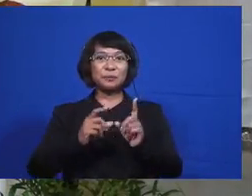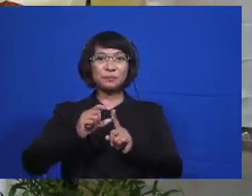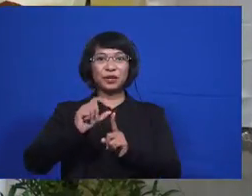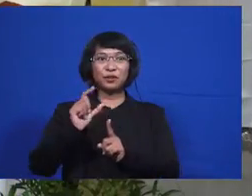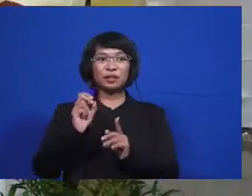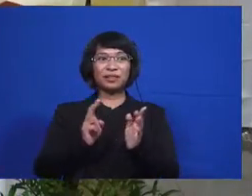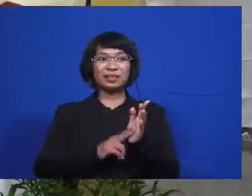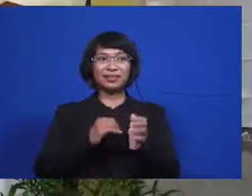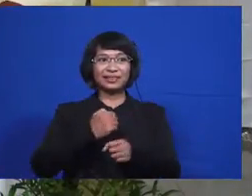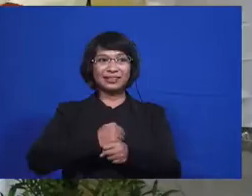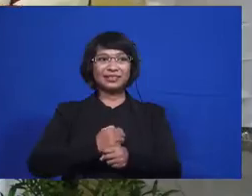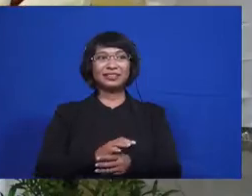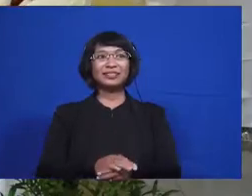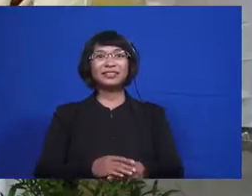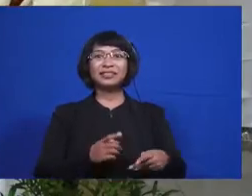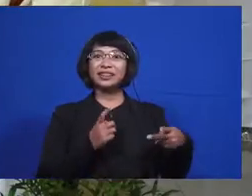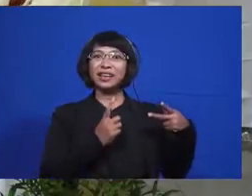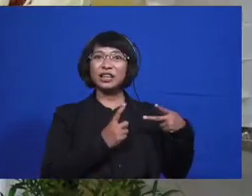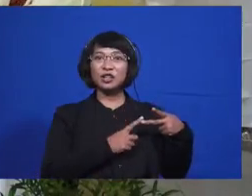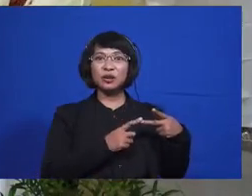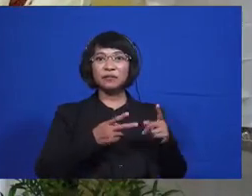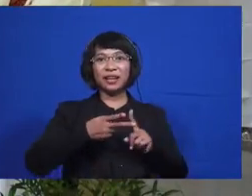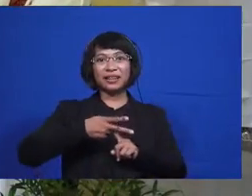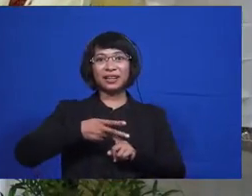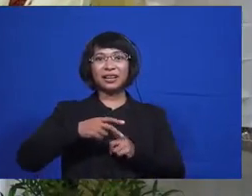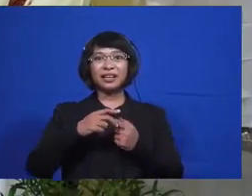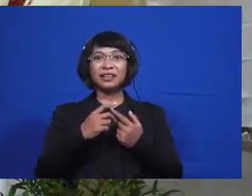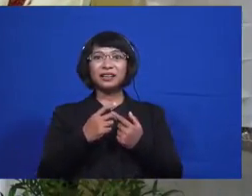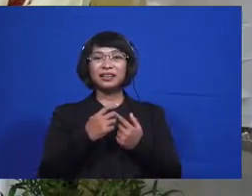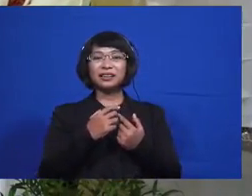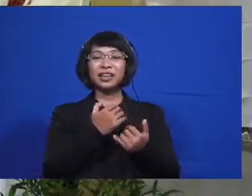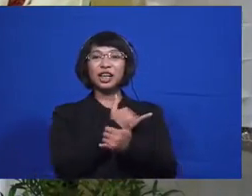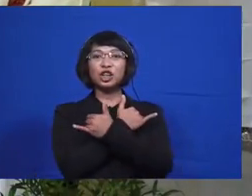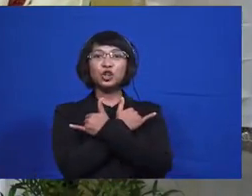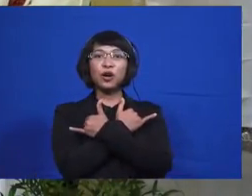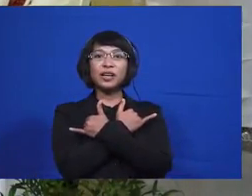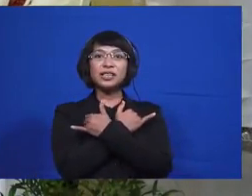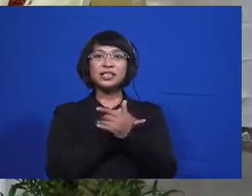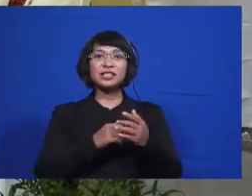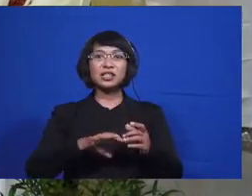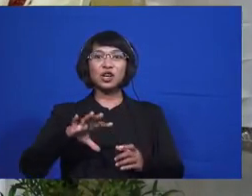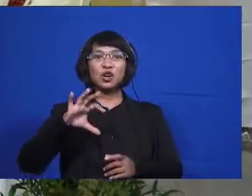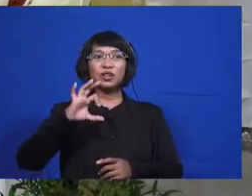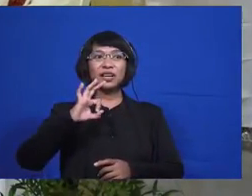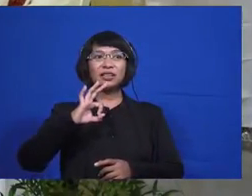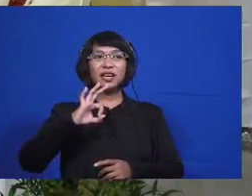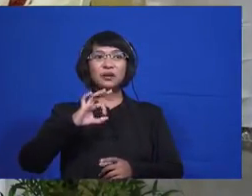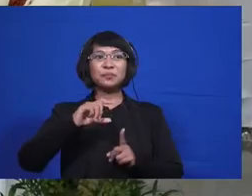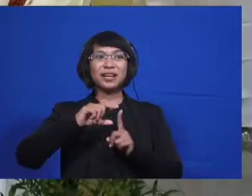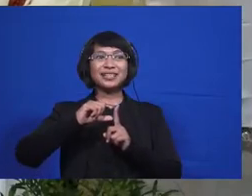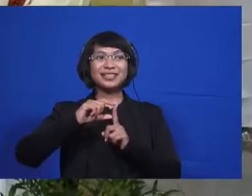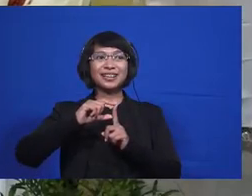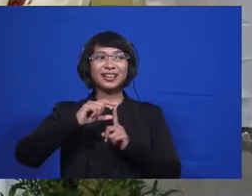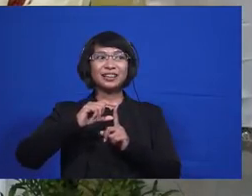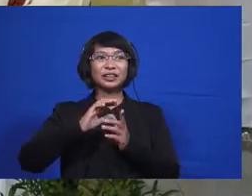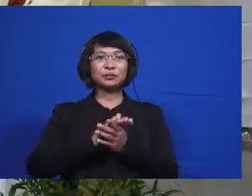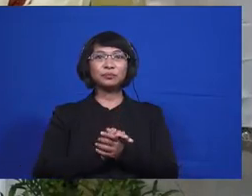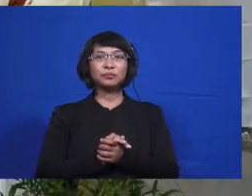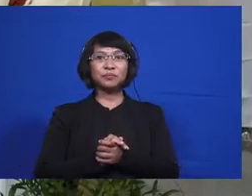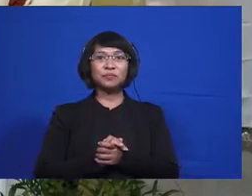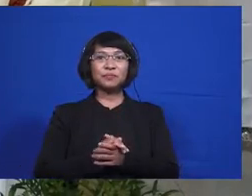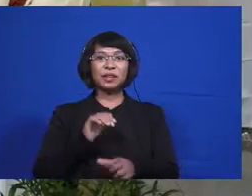Yang kedua, Frater Yohanes Oktantra Prastia